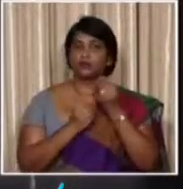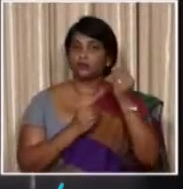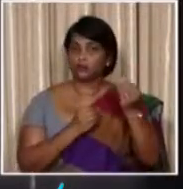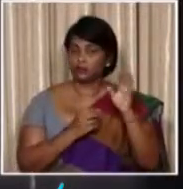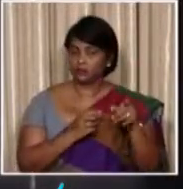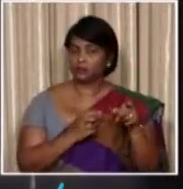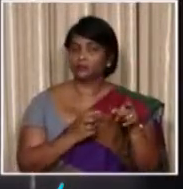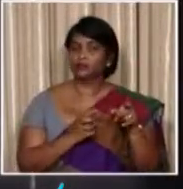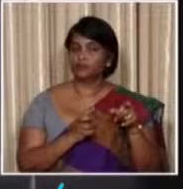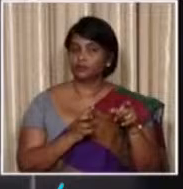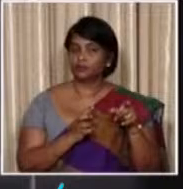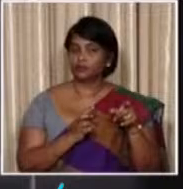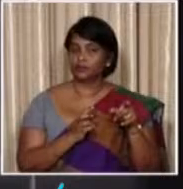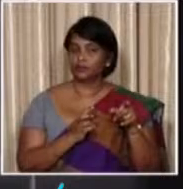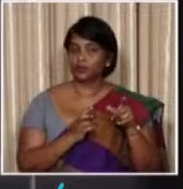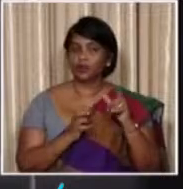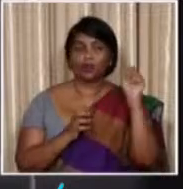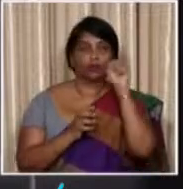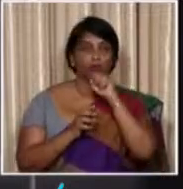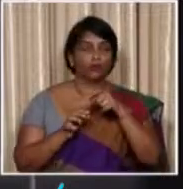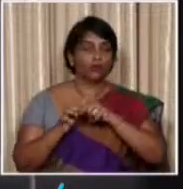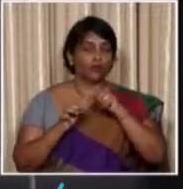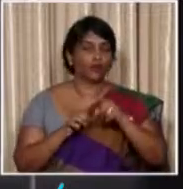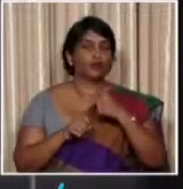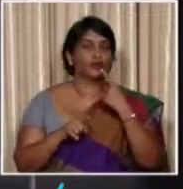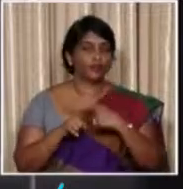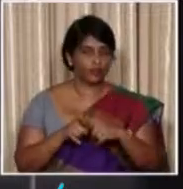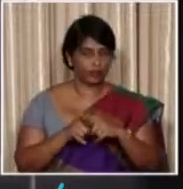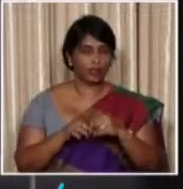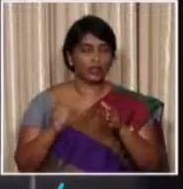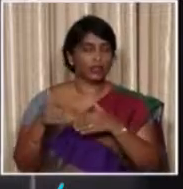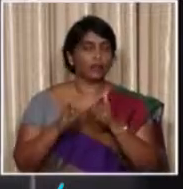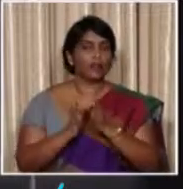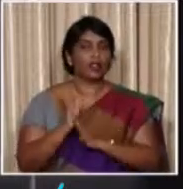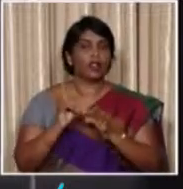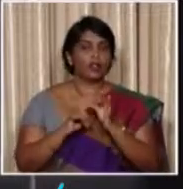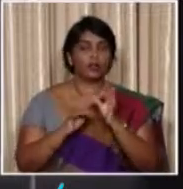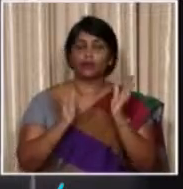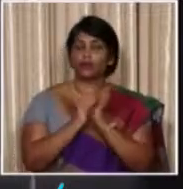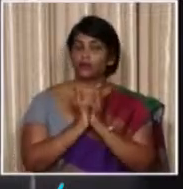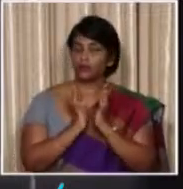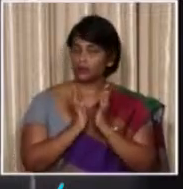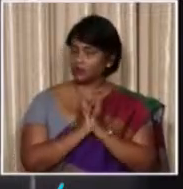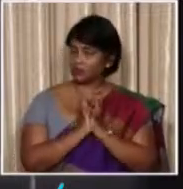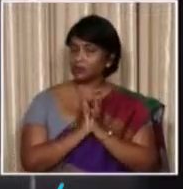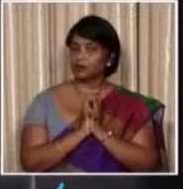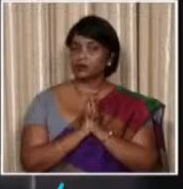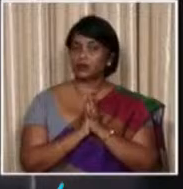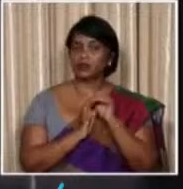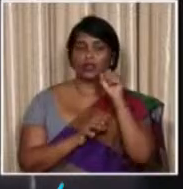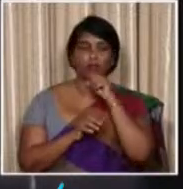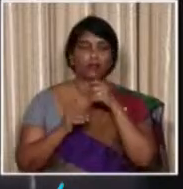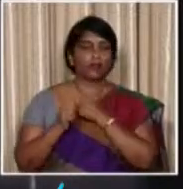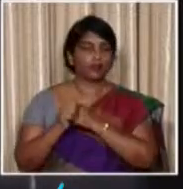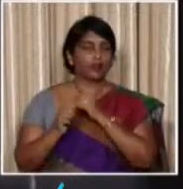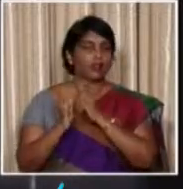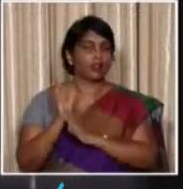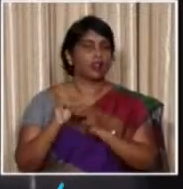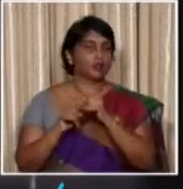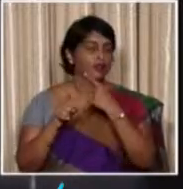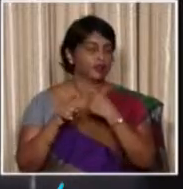bune dawa sangsta abitarai kabinet tamati wana jiwi dawa sangsta apa mana ketua ada bar di